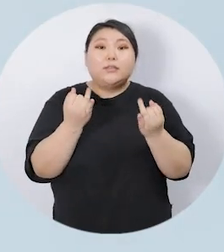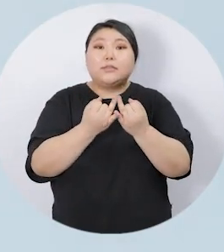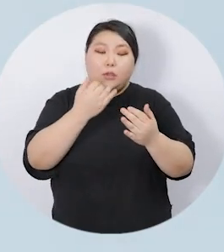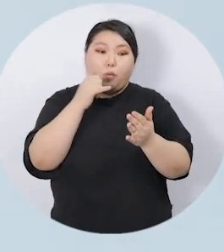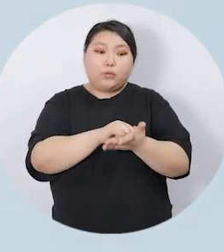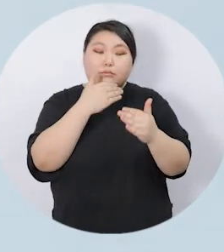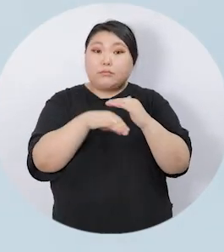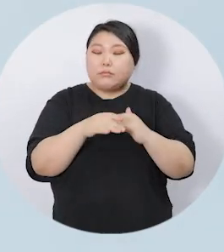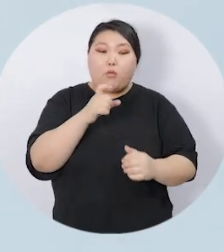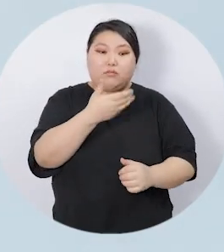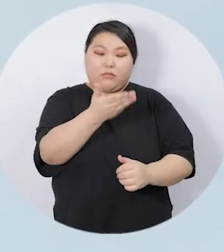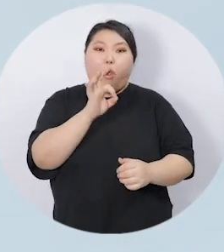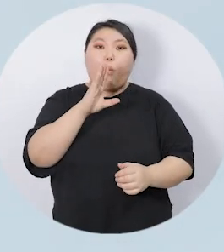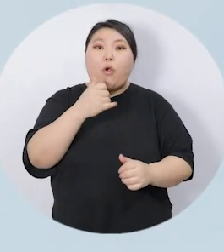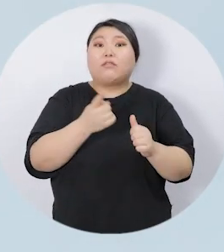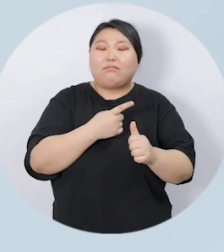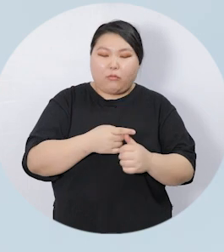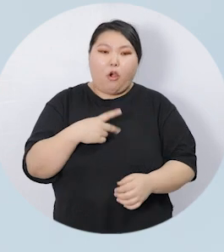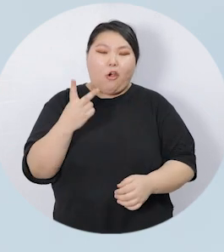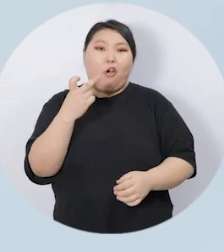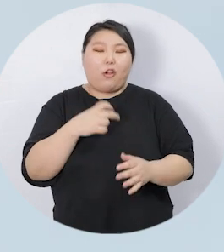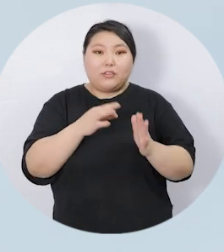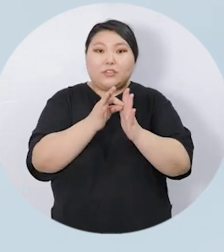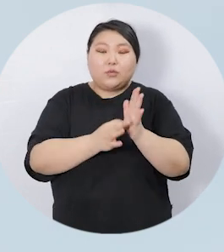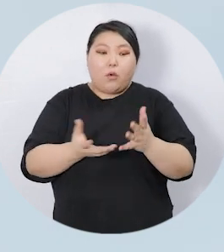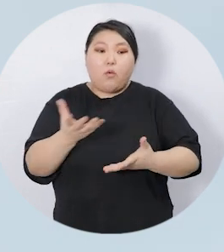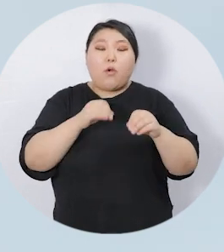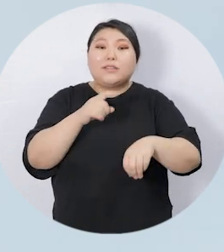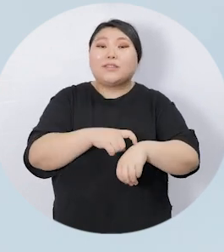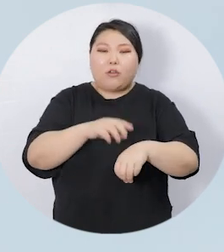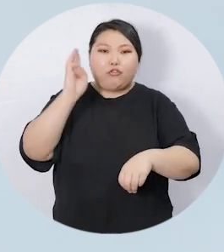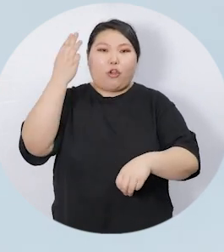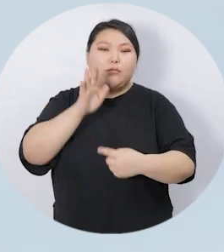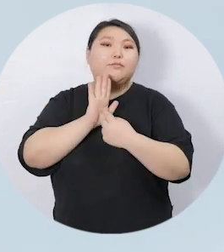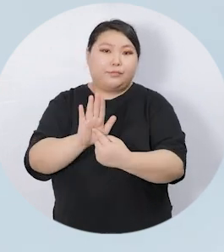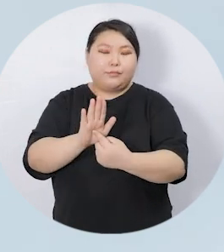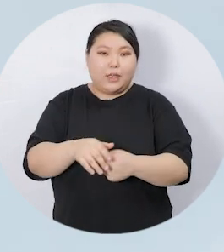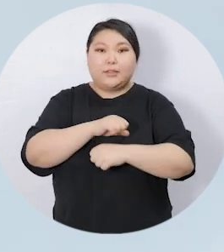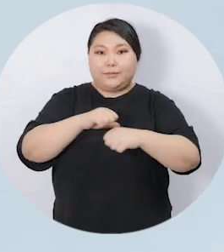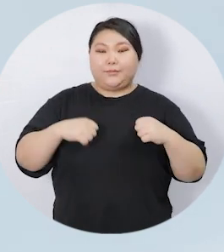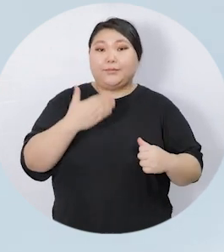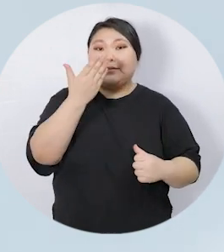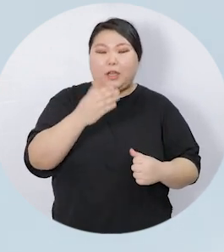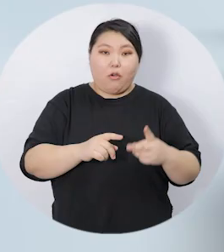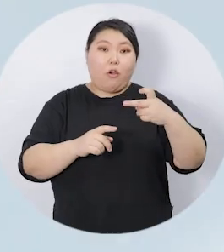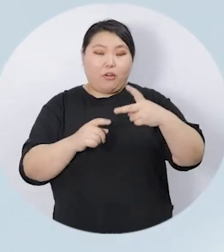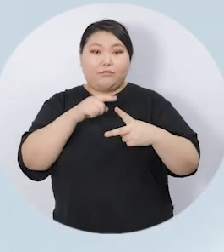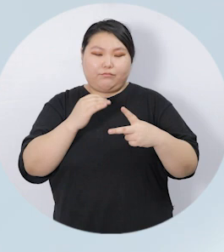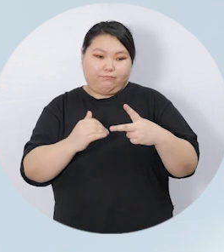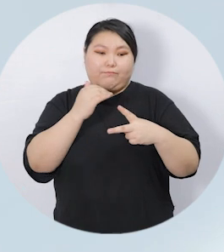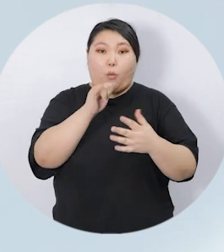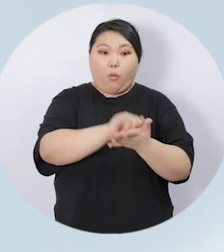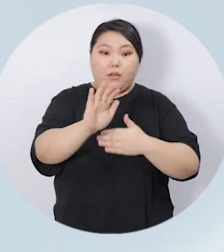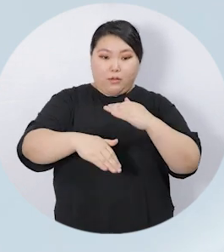Цахим урилга нь хэрэглэгчийн овог нэр болон 2 дугаар хилэлцүүлэг болох өдөр цагийг тодорхой заасан байна. Эргэн танд 2